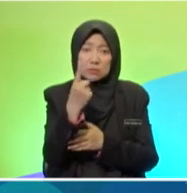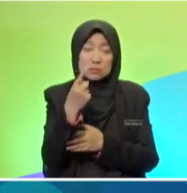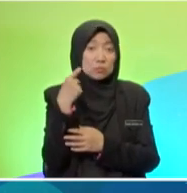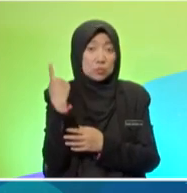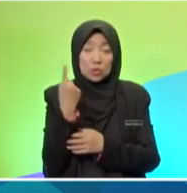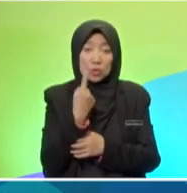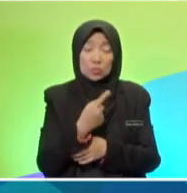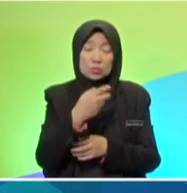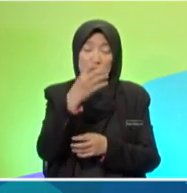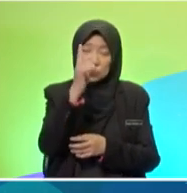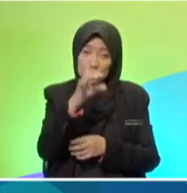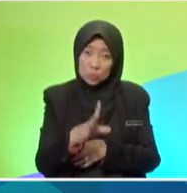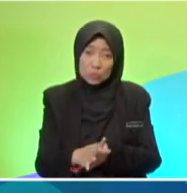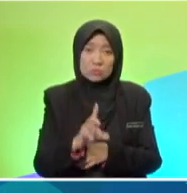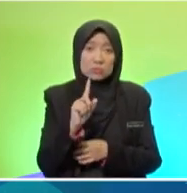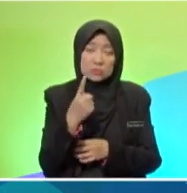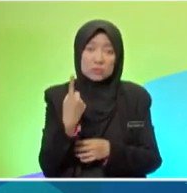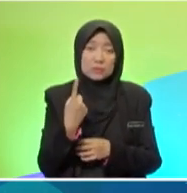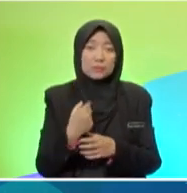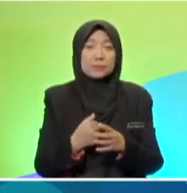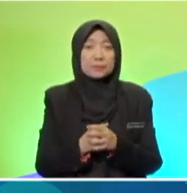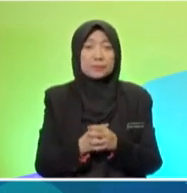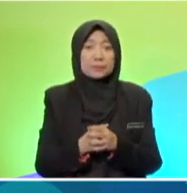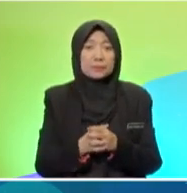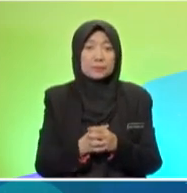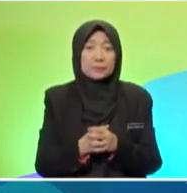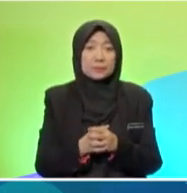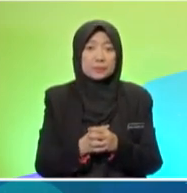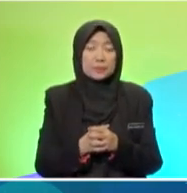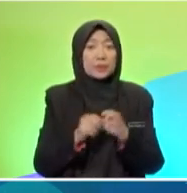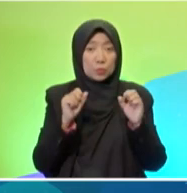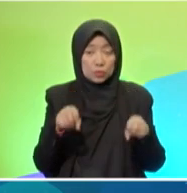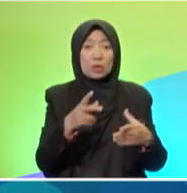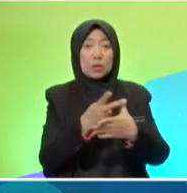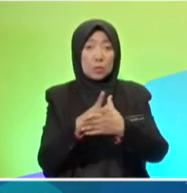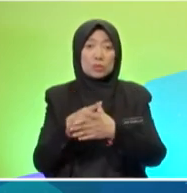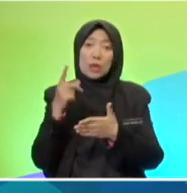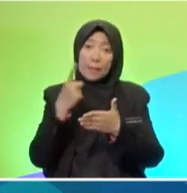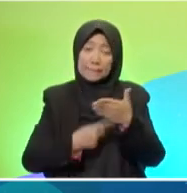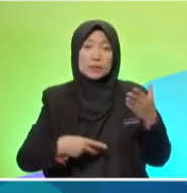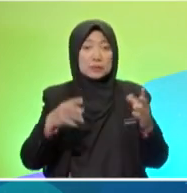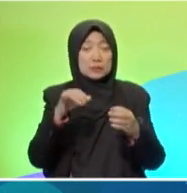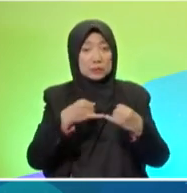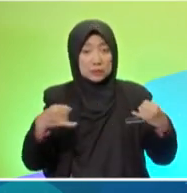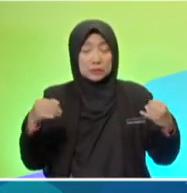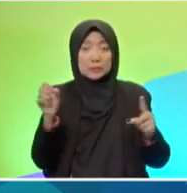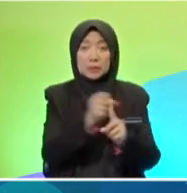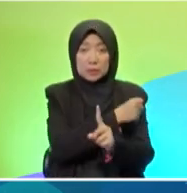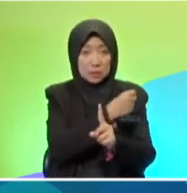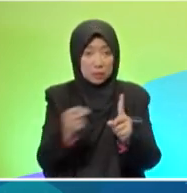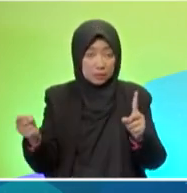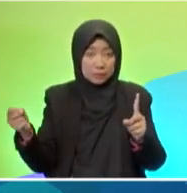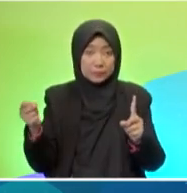jadi kita tidak tahu cacing boleh kawan-kawan Apakah jenis kendaraannya dialami oleh Kamal